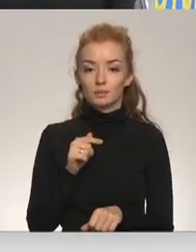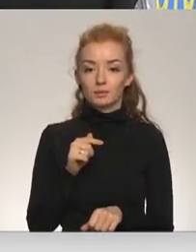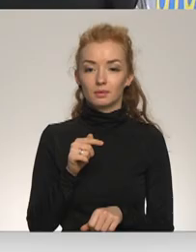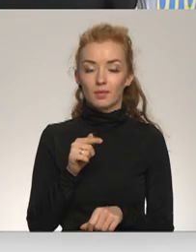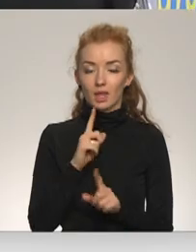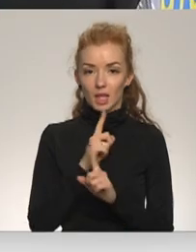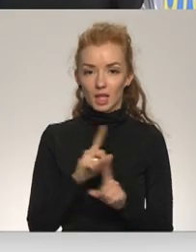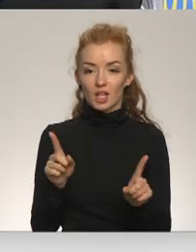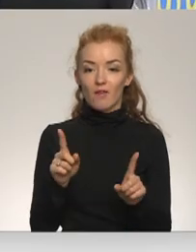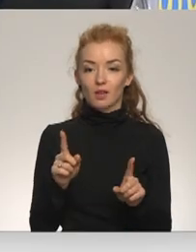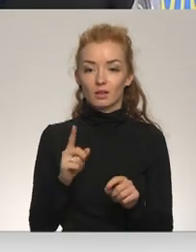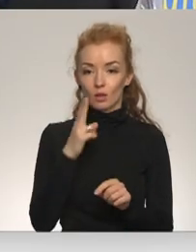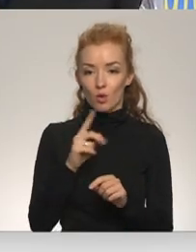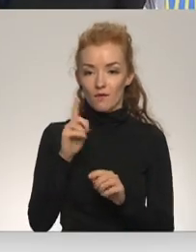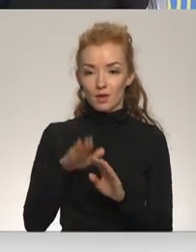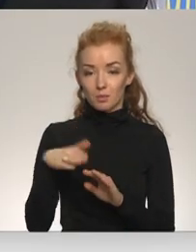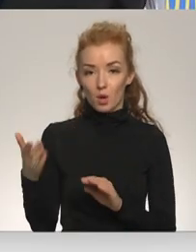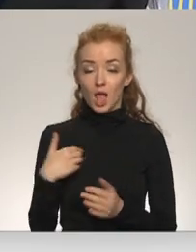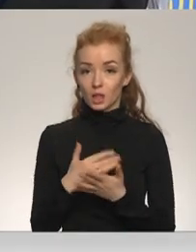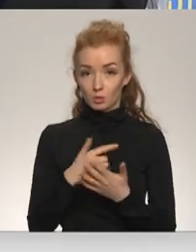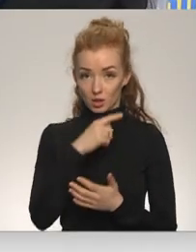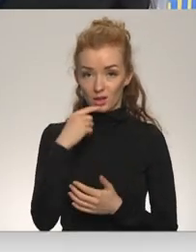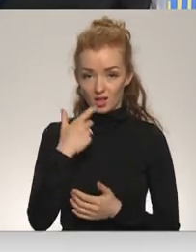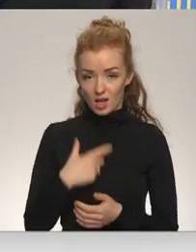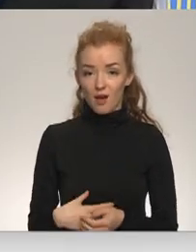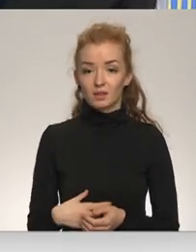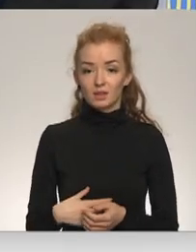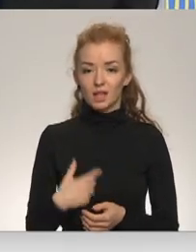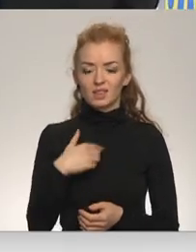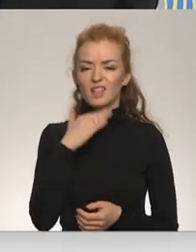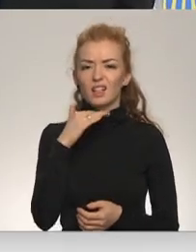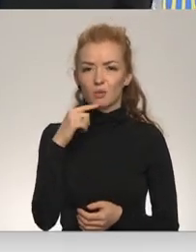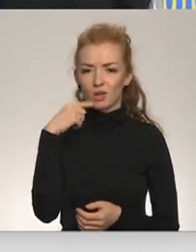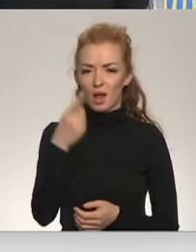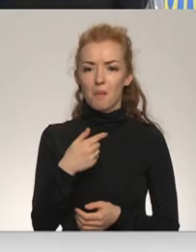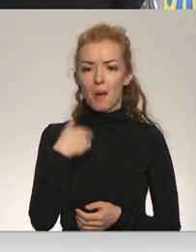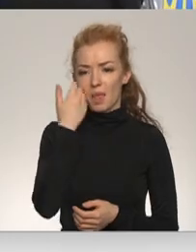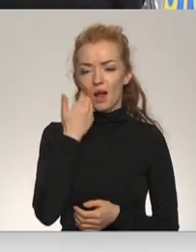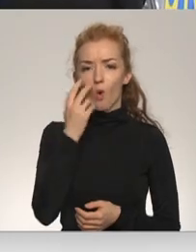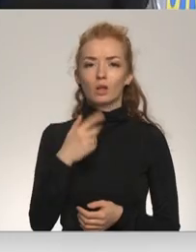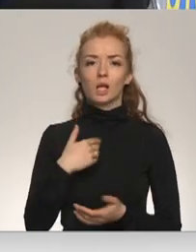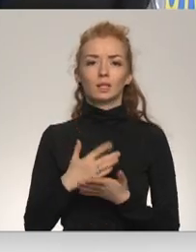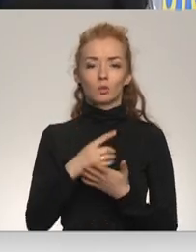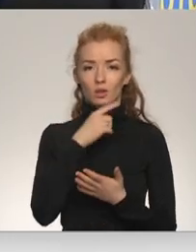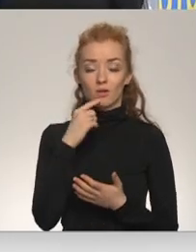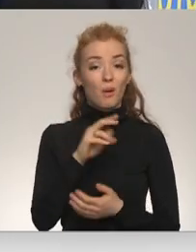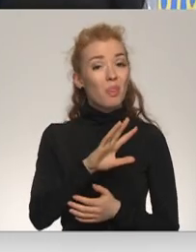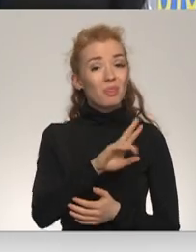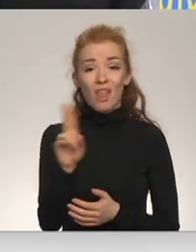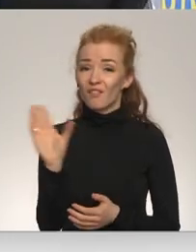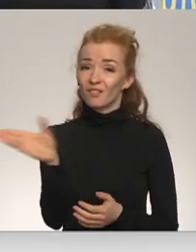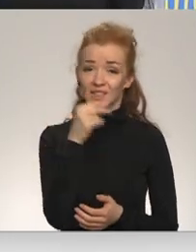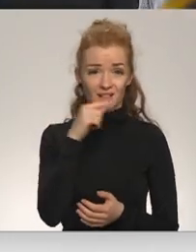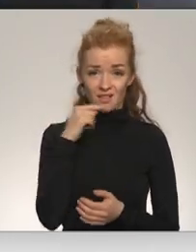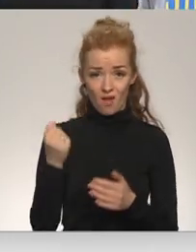Tādas divainas. No vienas puses esmu etniskais krievs. Ja? Un es negribu teikt, ka man ir kauns par to, ka es esmu krievs, jo ne visi krievi ir par Putinu